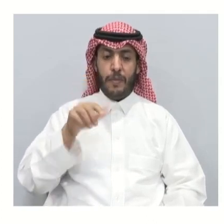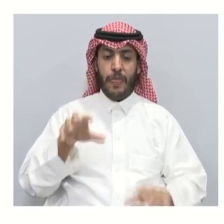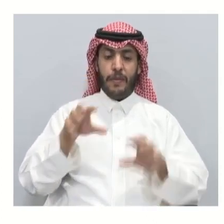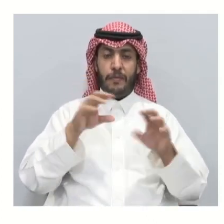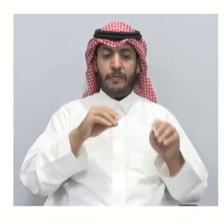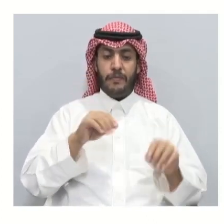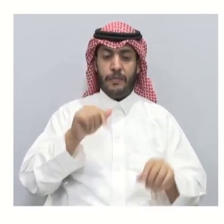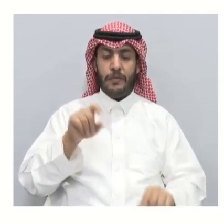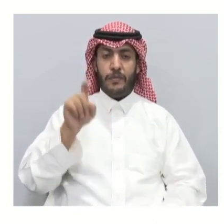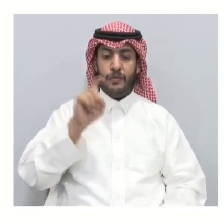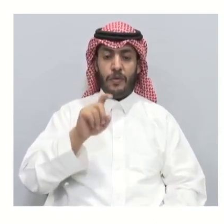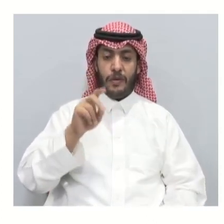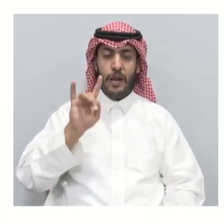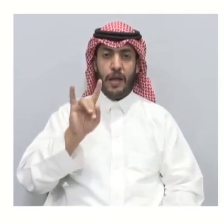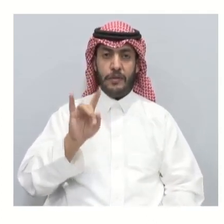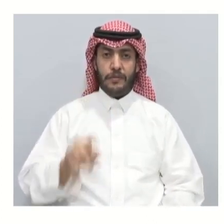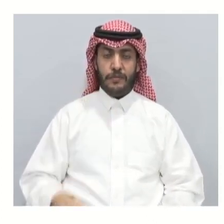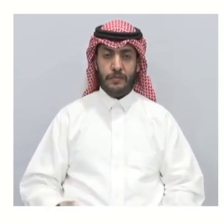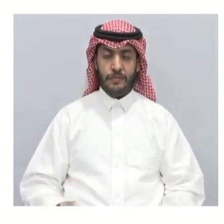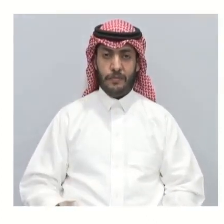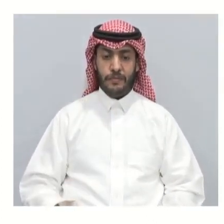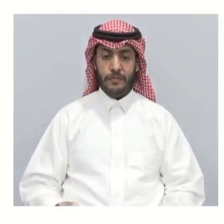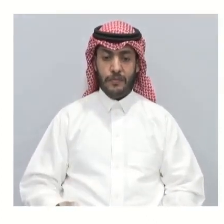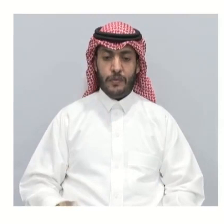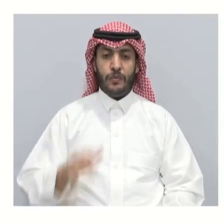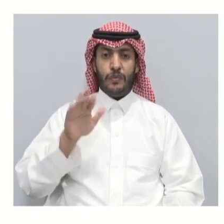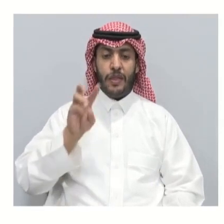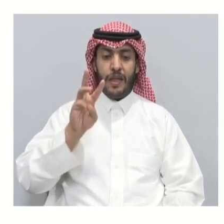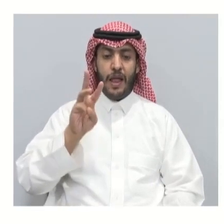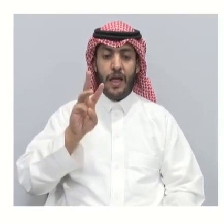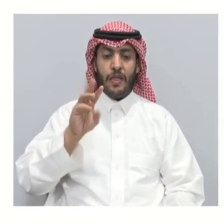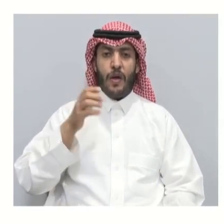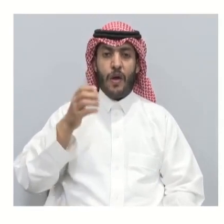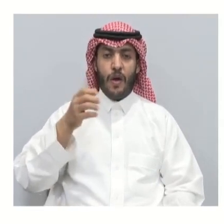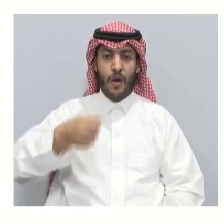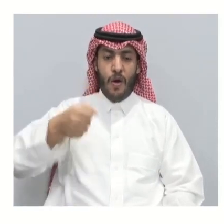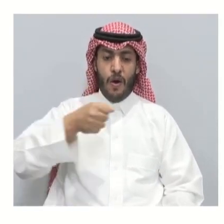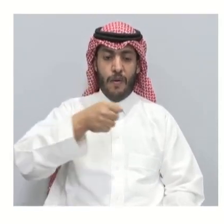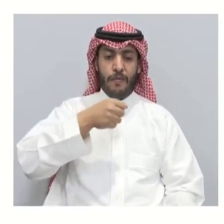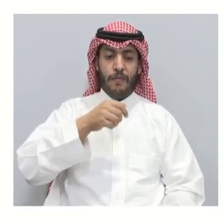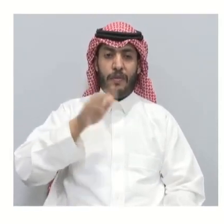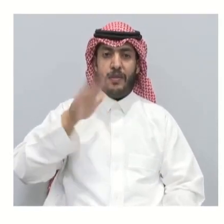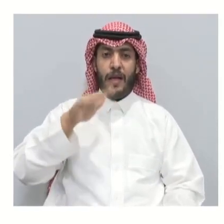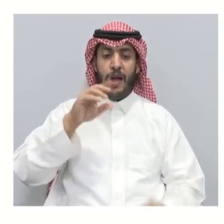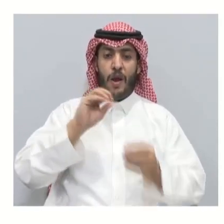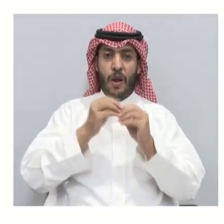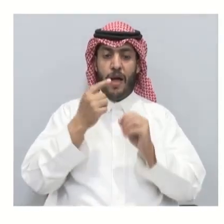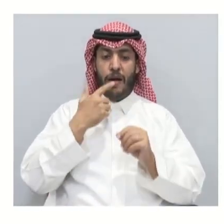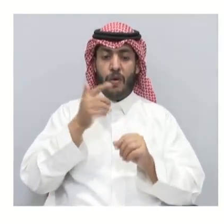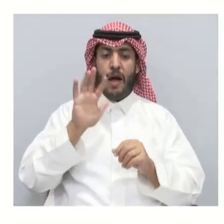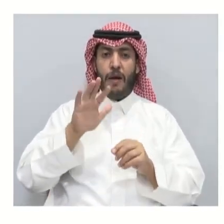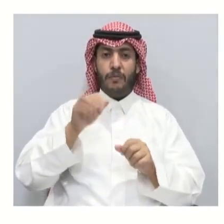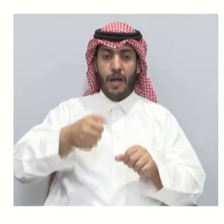انتقل معكم الى هذا السؤال بارك الله فيكم توجد ثلاث علب دهان حمراء وخمس